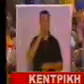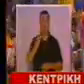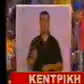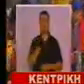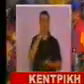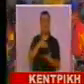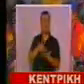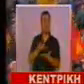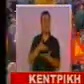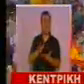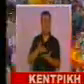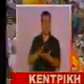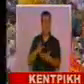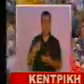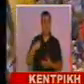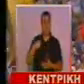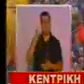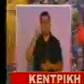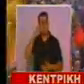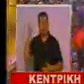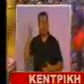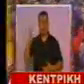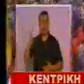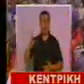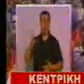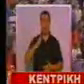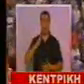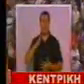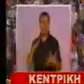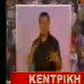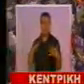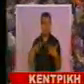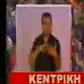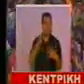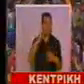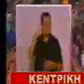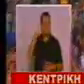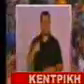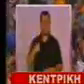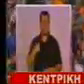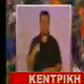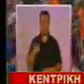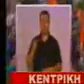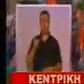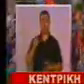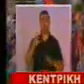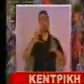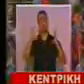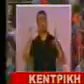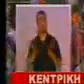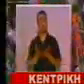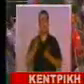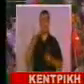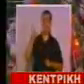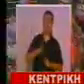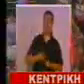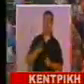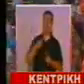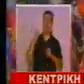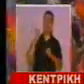τι εννοούμε εμείς λαϊκή αντεπίθεση. Δεν εννοούμε γενικά και αφηρημένα και απλά